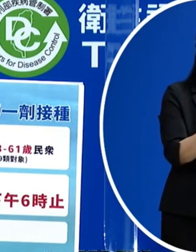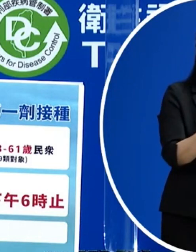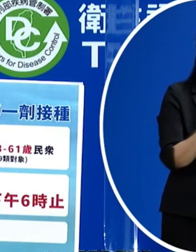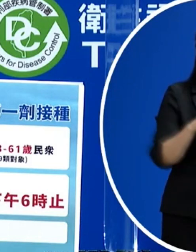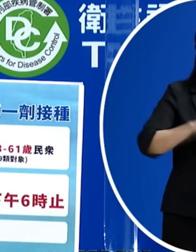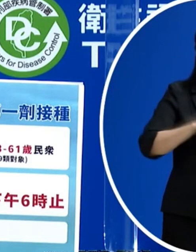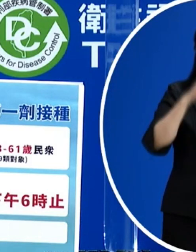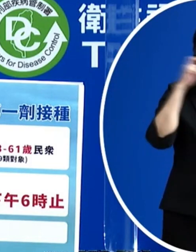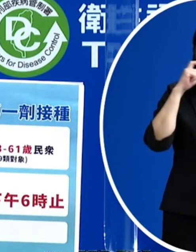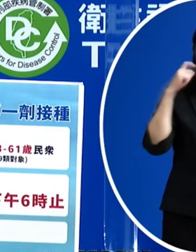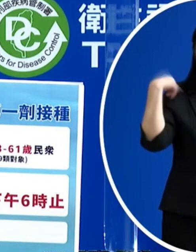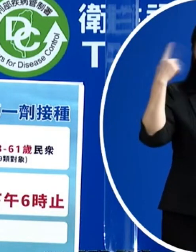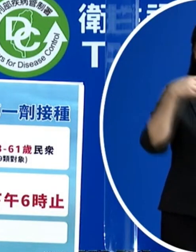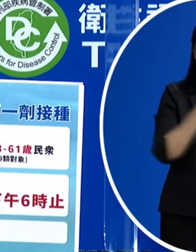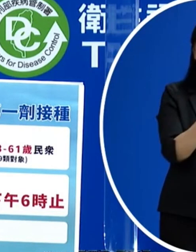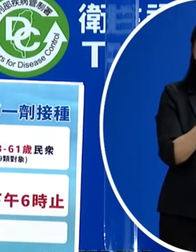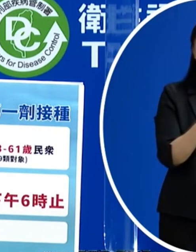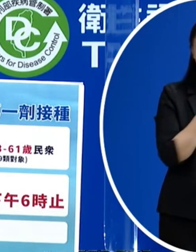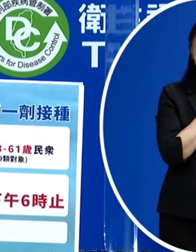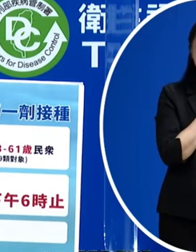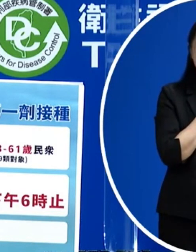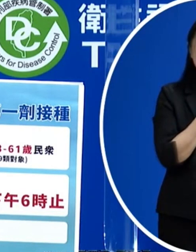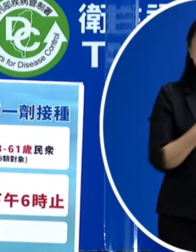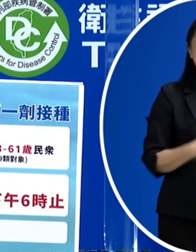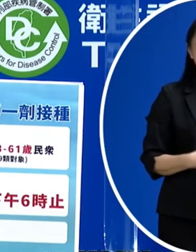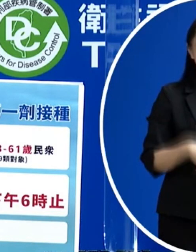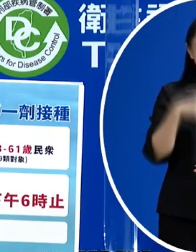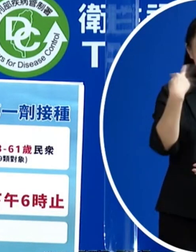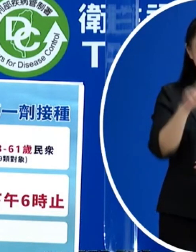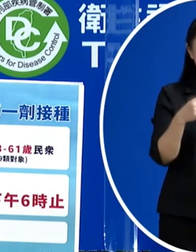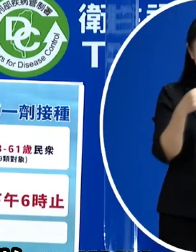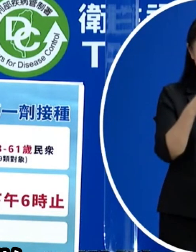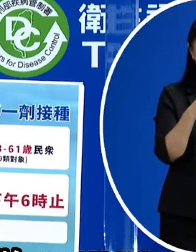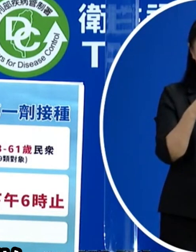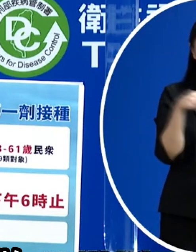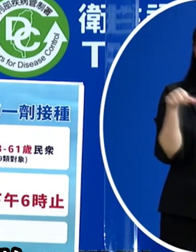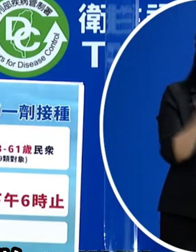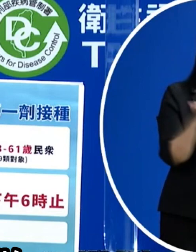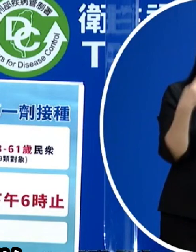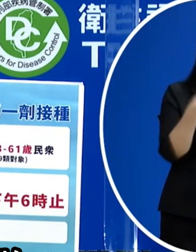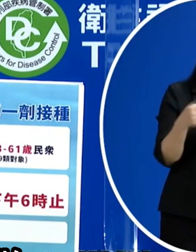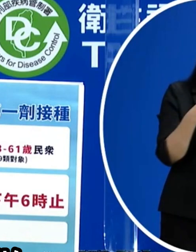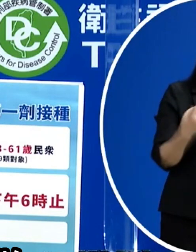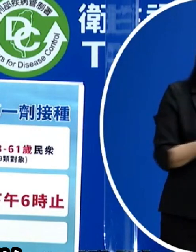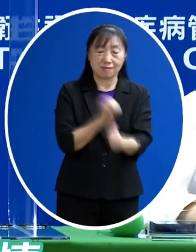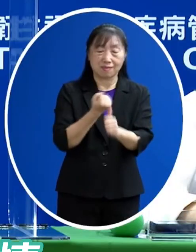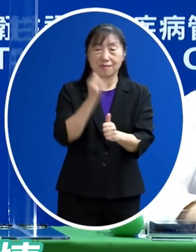有戴口罩、勤洗手，当然还有一个人流的管制。基